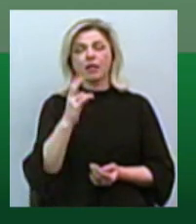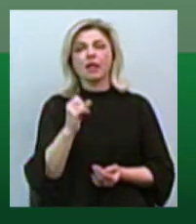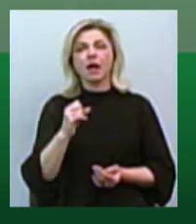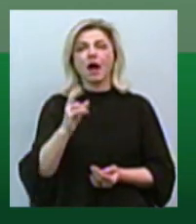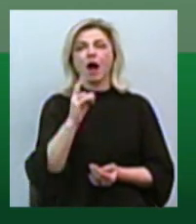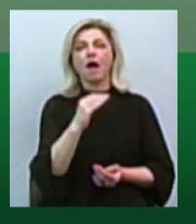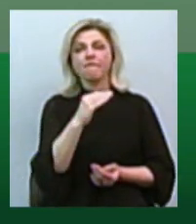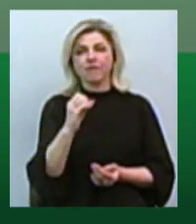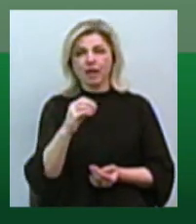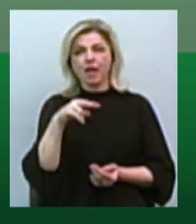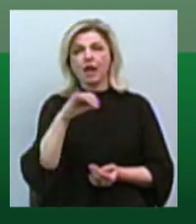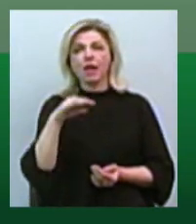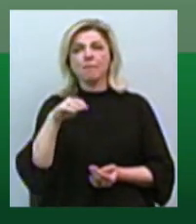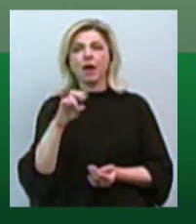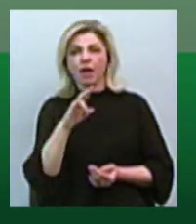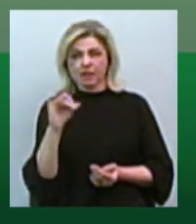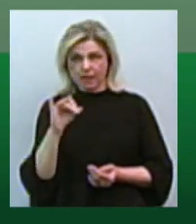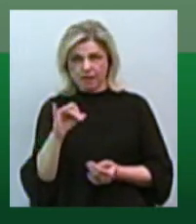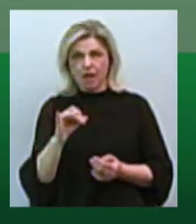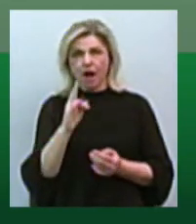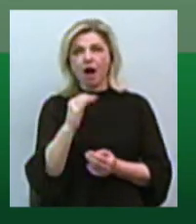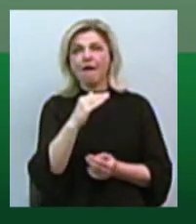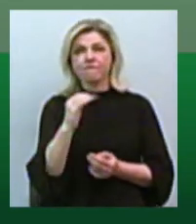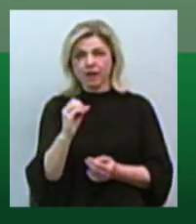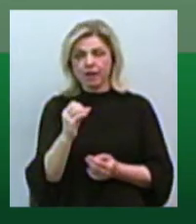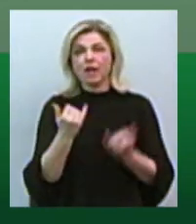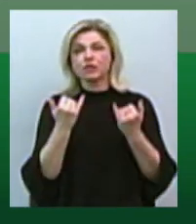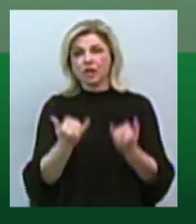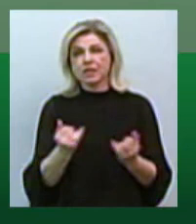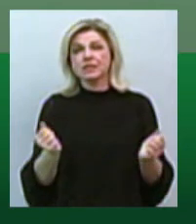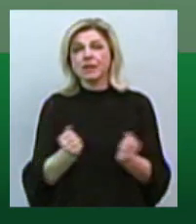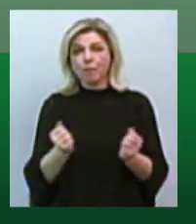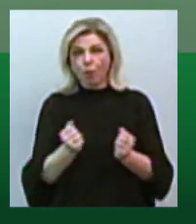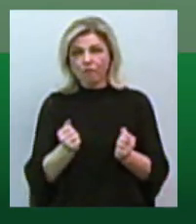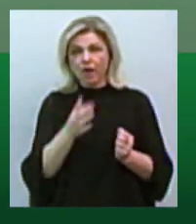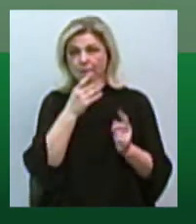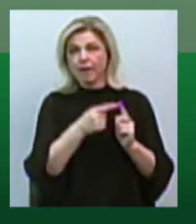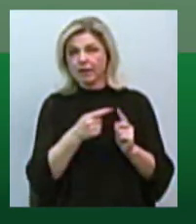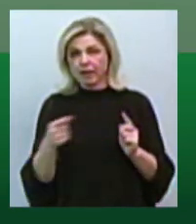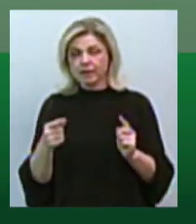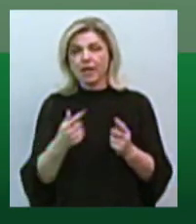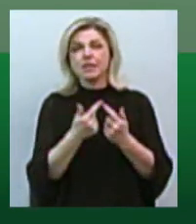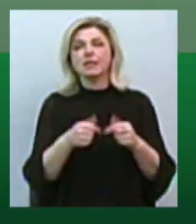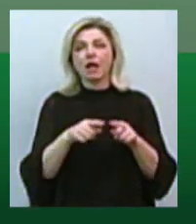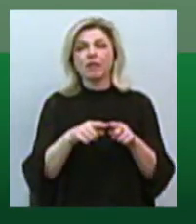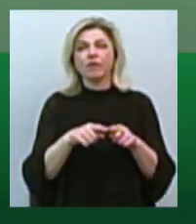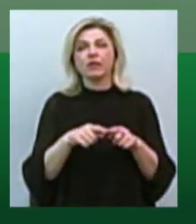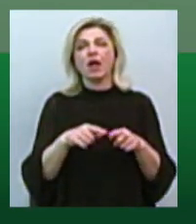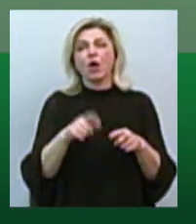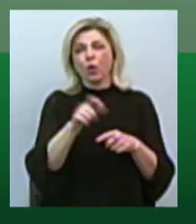літом більше кафе. Зараз зимовий період таке. Закладів громадського харчування